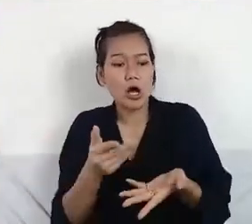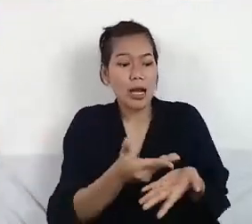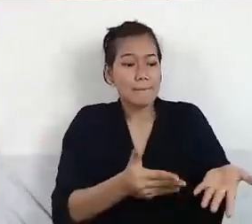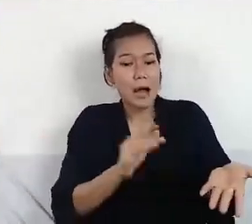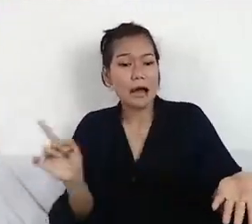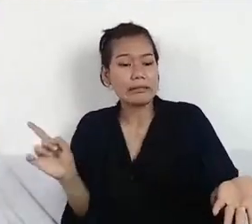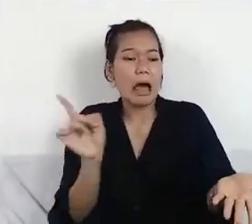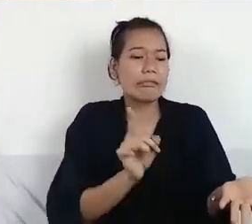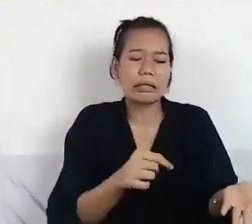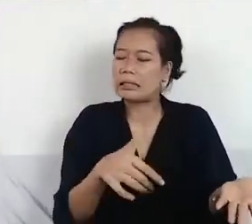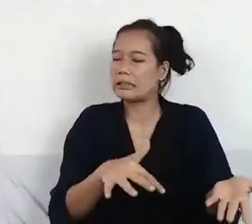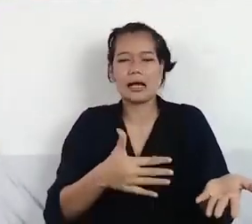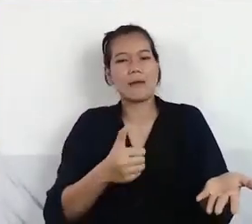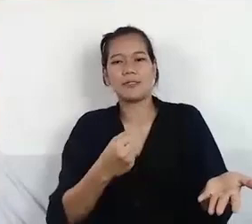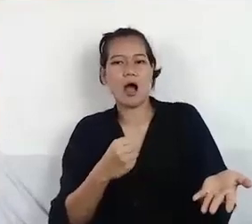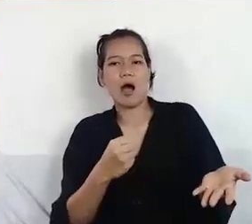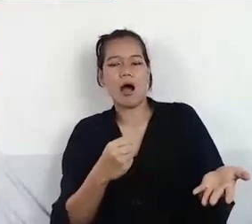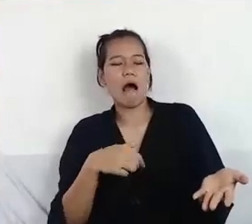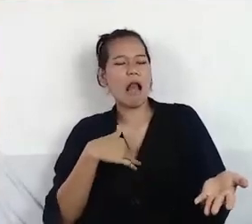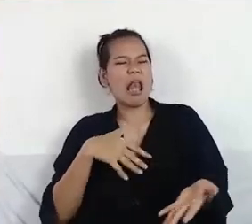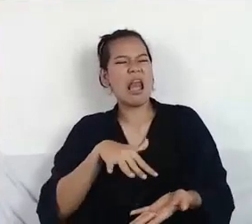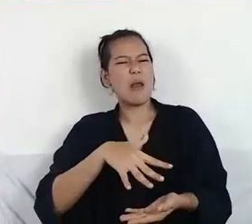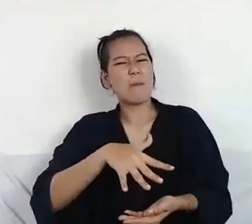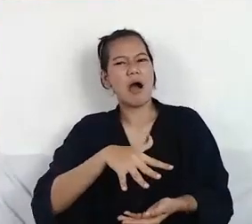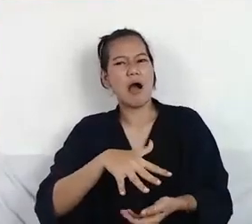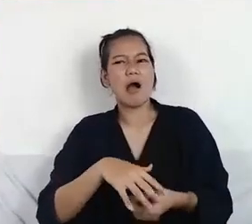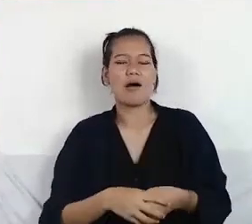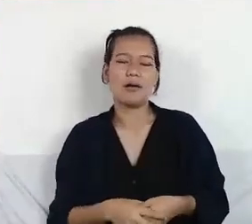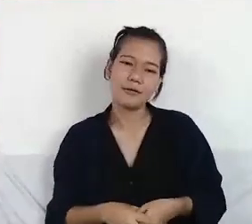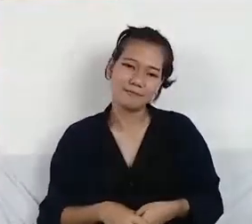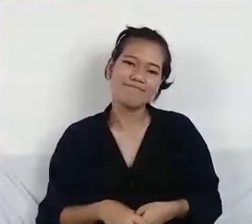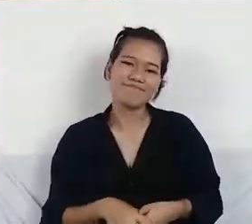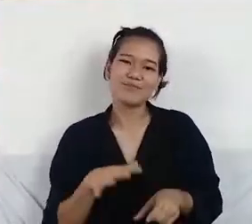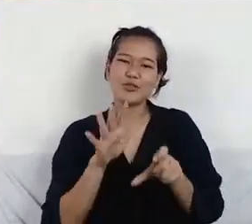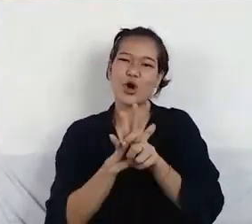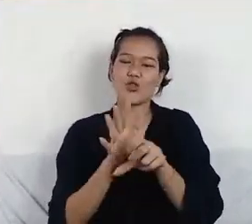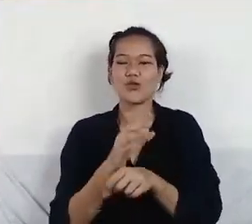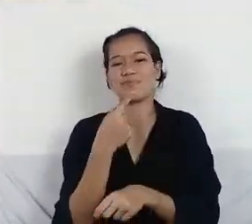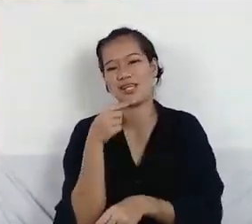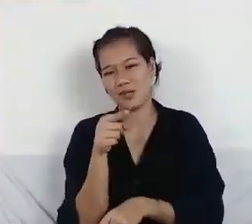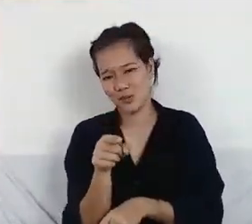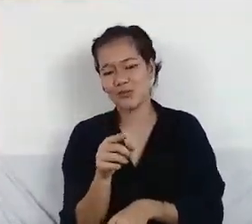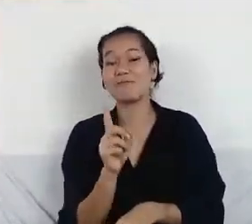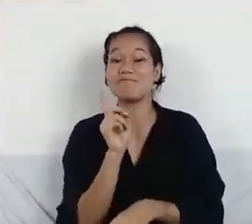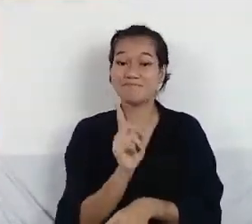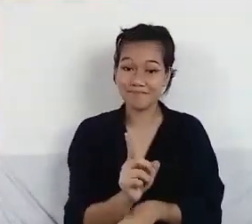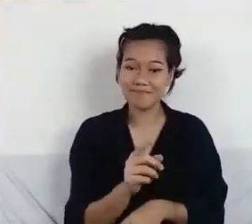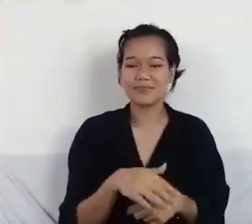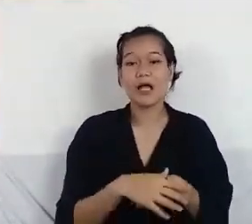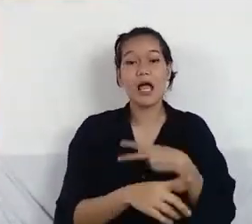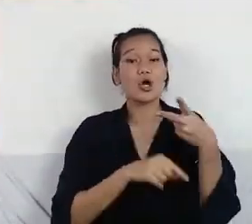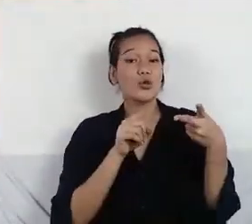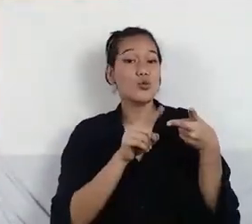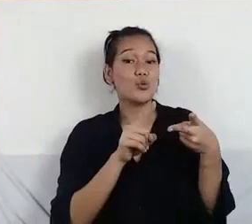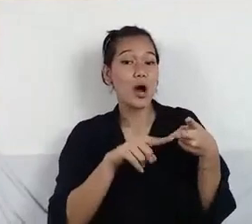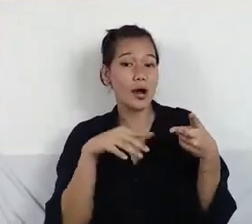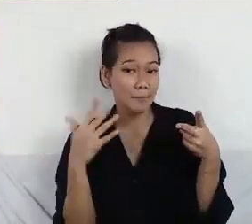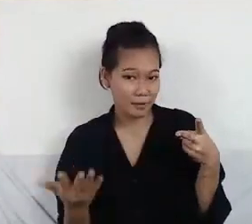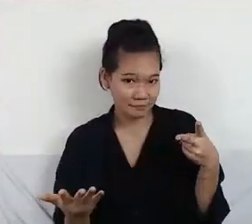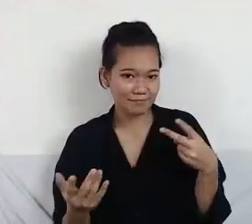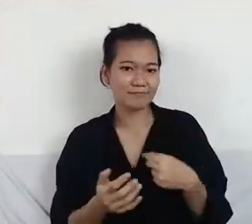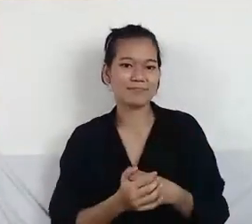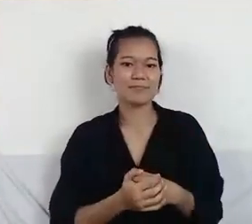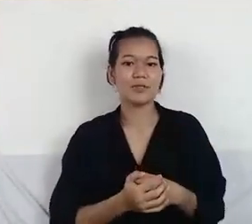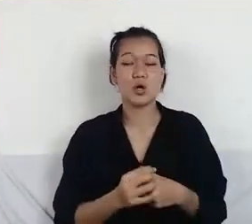Misalnya seperti itu. Ya. Saudaraku yang dikasihi oleh Tuhan Yesus Kristus, kemudian yang kedua,